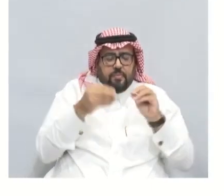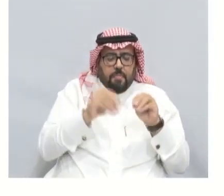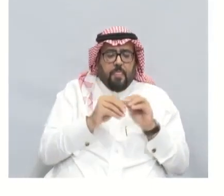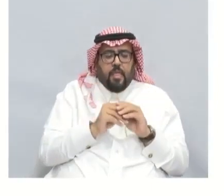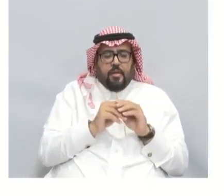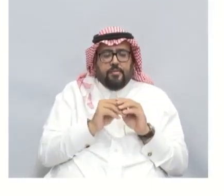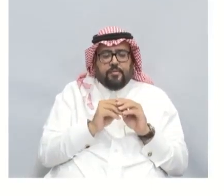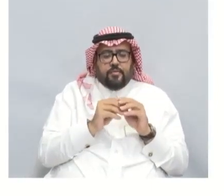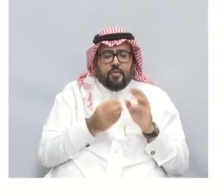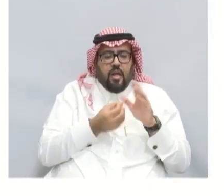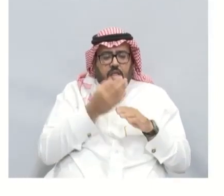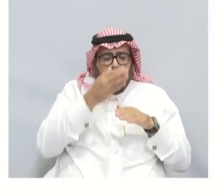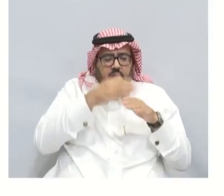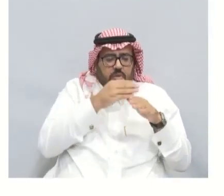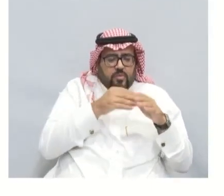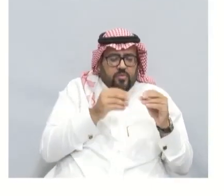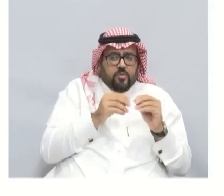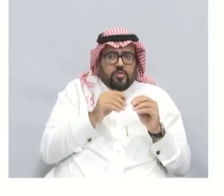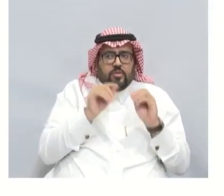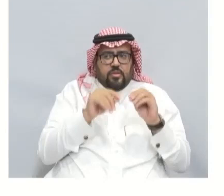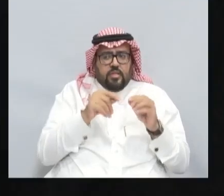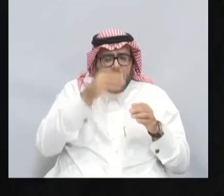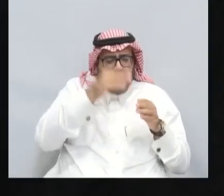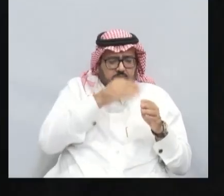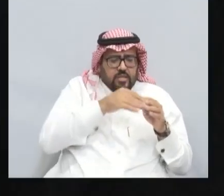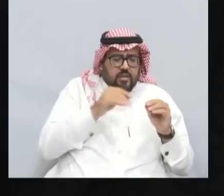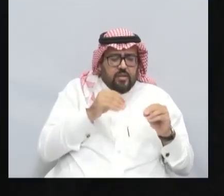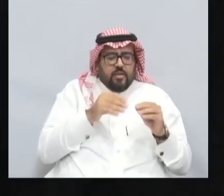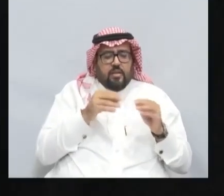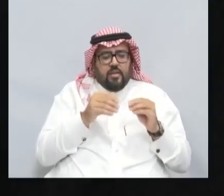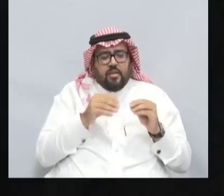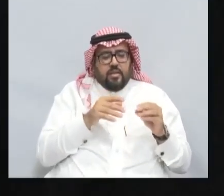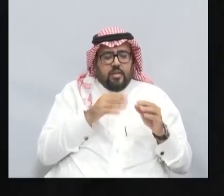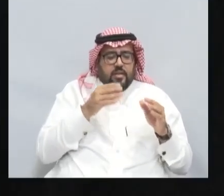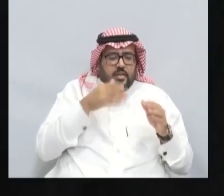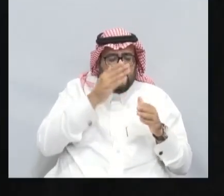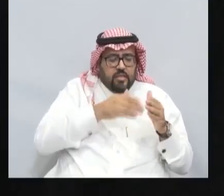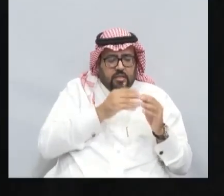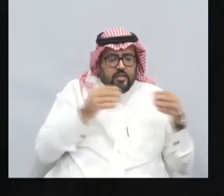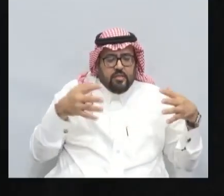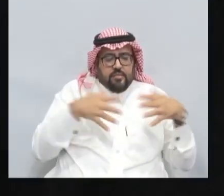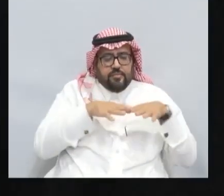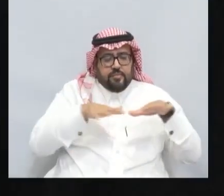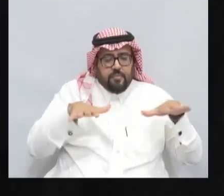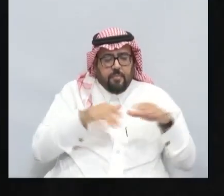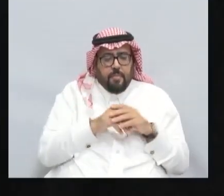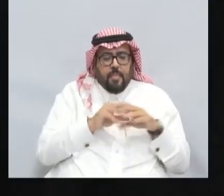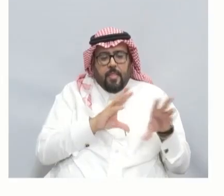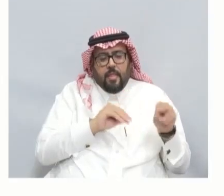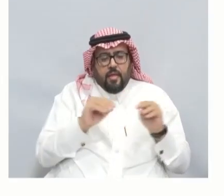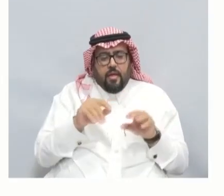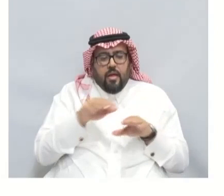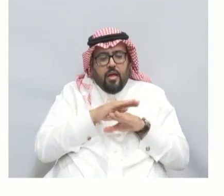الصخرية. ثوران الشقوق لأنها تخرج من الشقوق الموجودة على سطح ماذا؟ على سطح الأرض، مثال